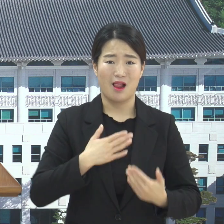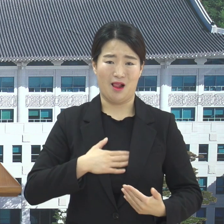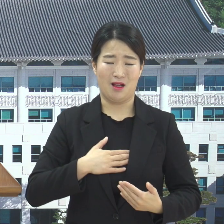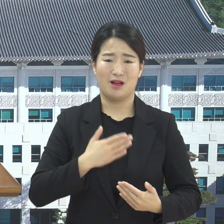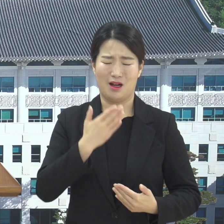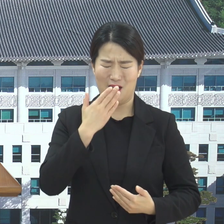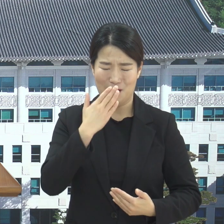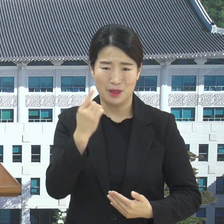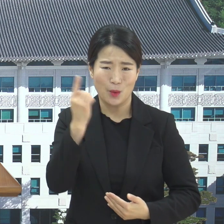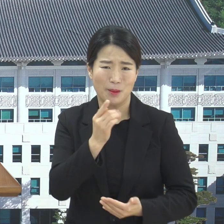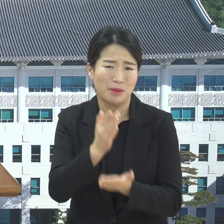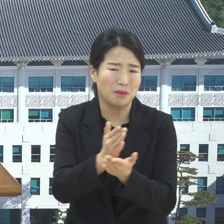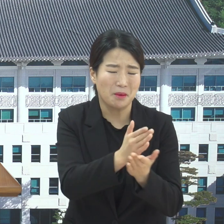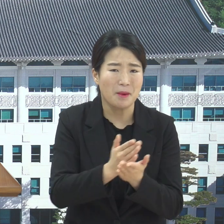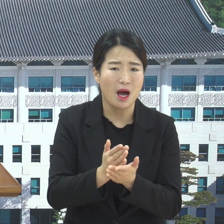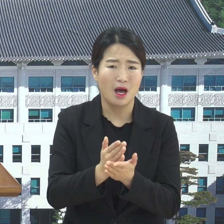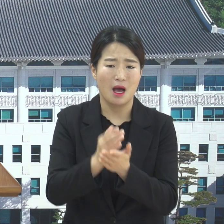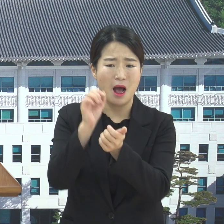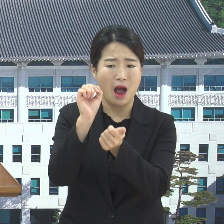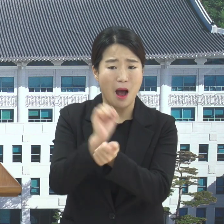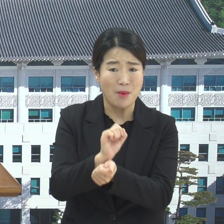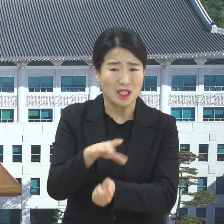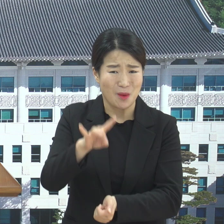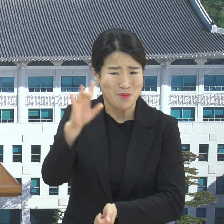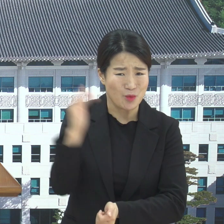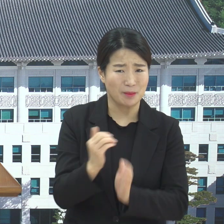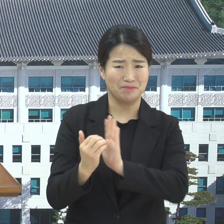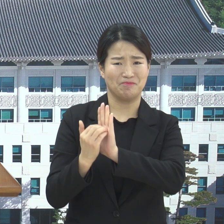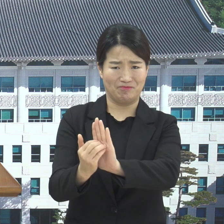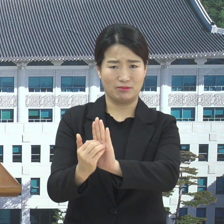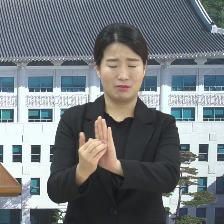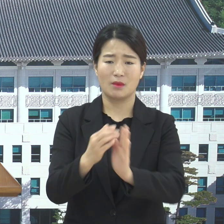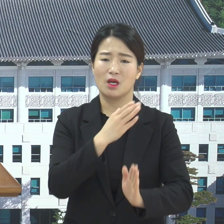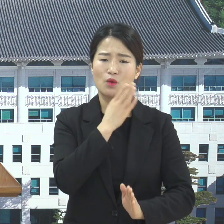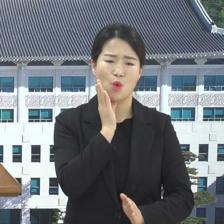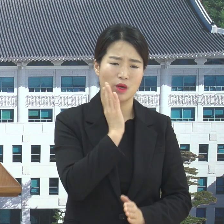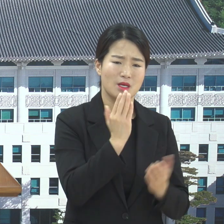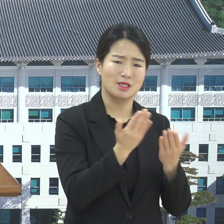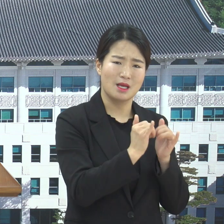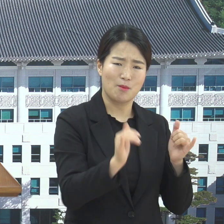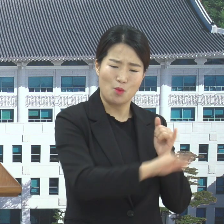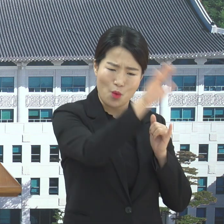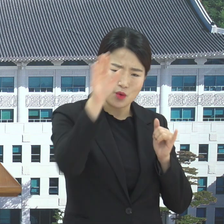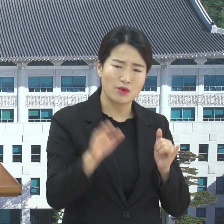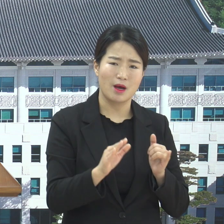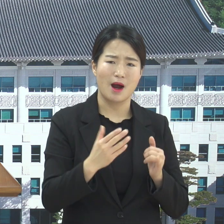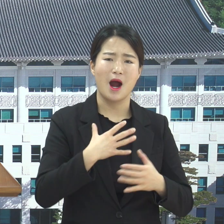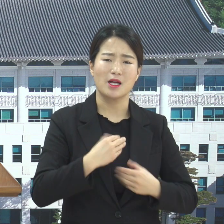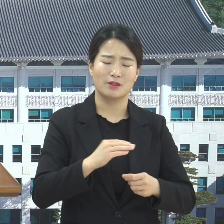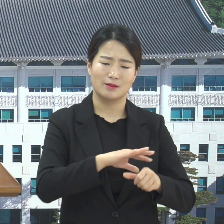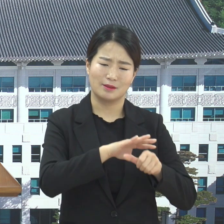출입 제한 등 감염원을 원천 차단해 어르신들과 종사자의 안전을